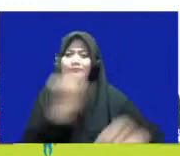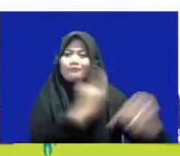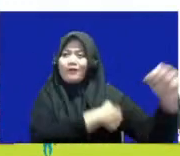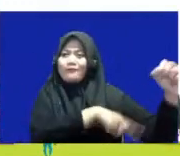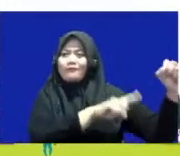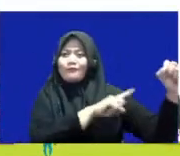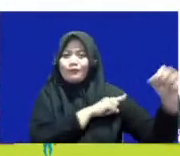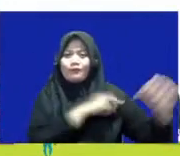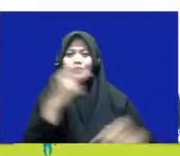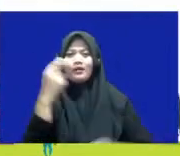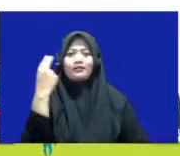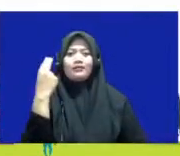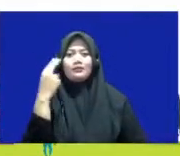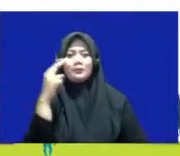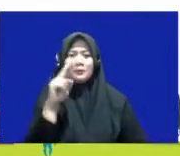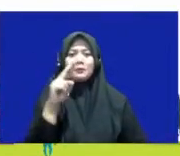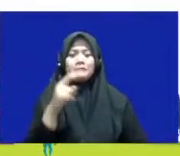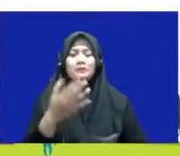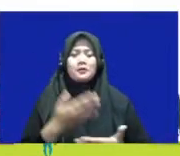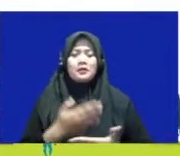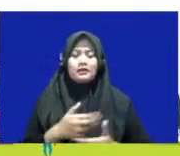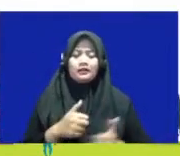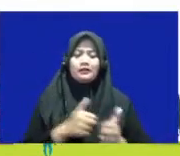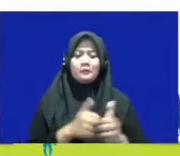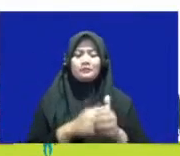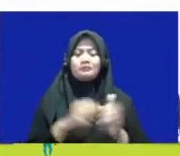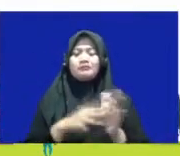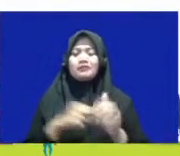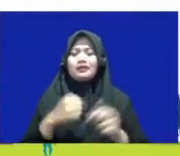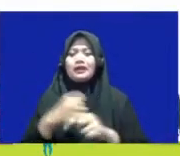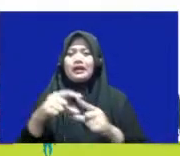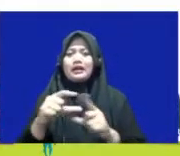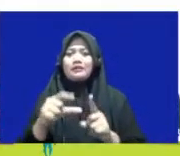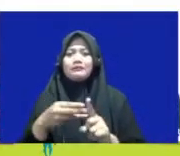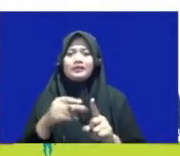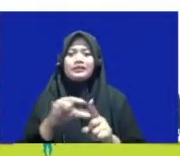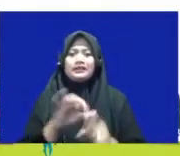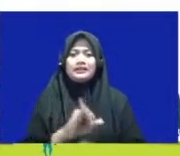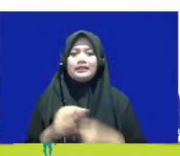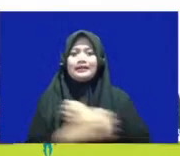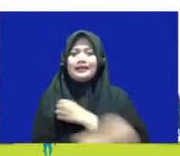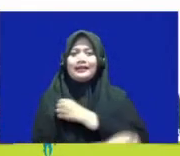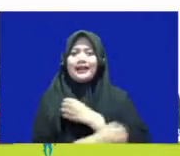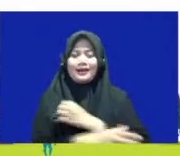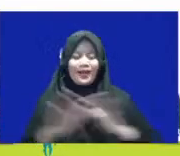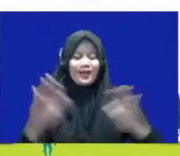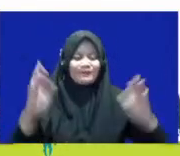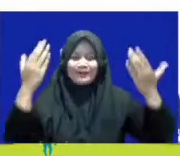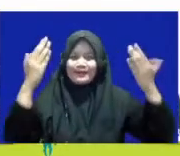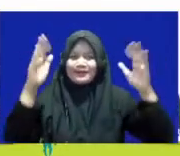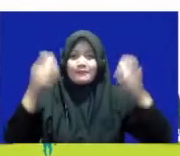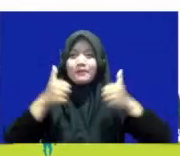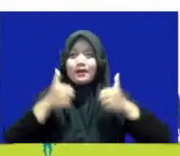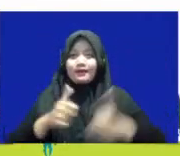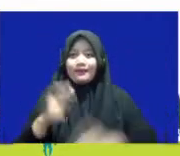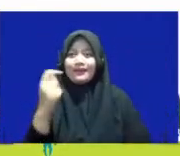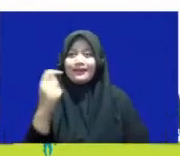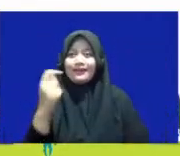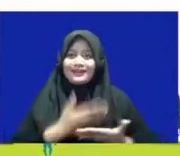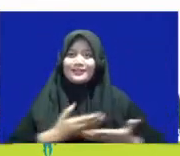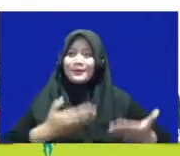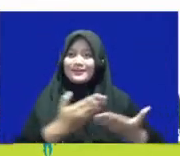kepada negara dalam pengurangan risiko bencana, diapresiasi dengan baik oleh Kementerian Sosial. Sehingga